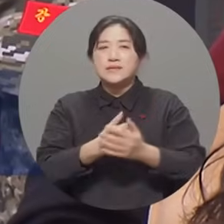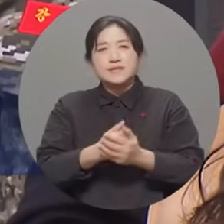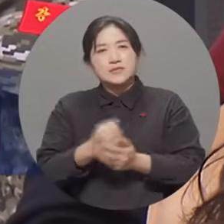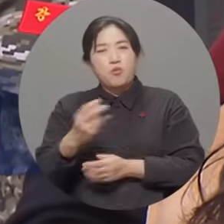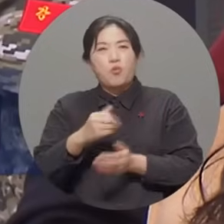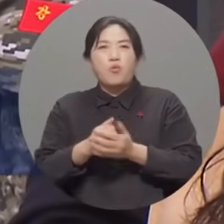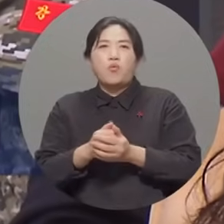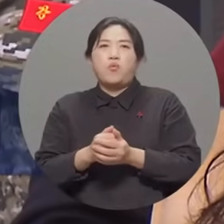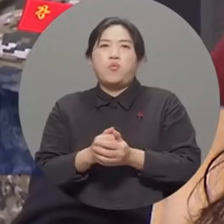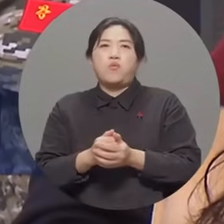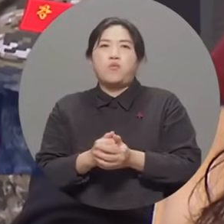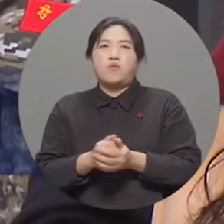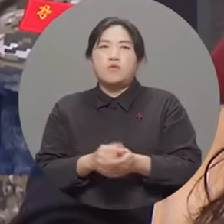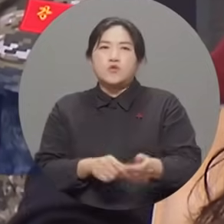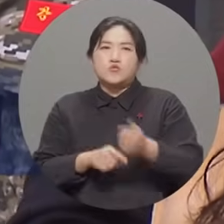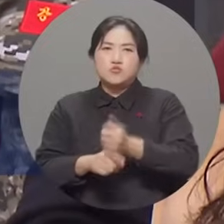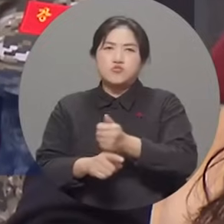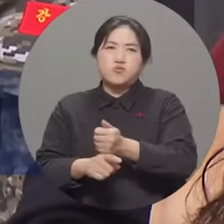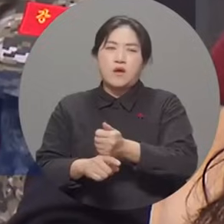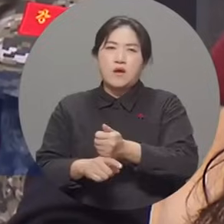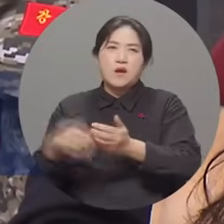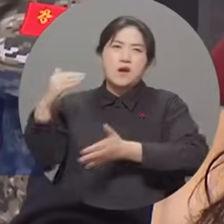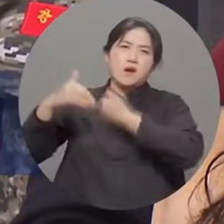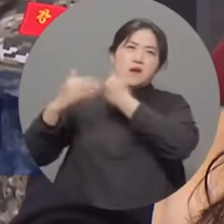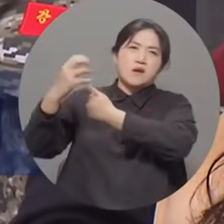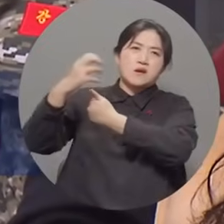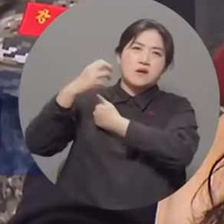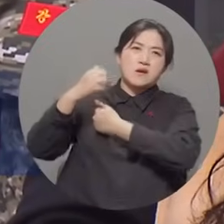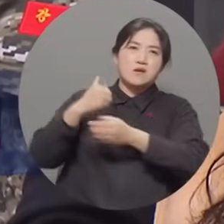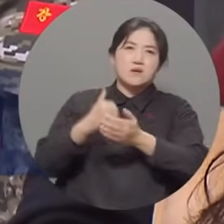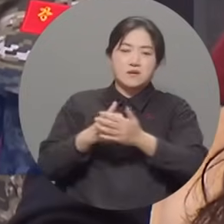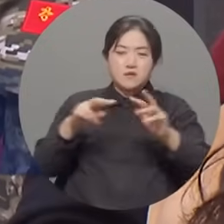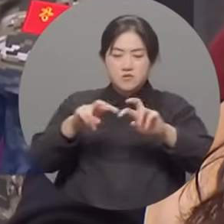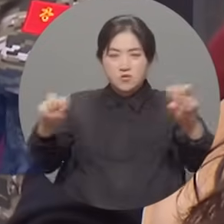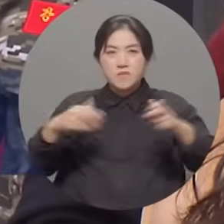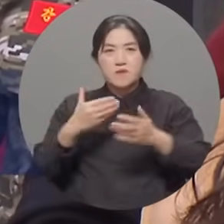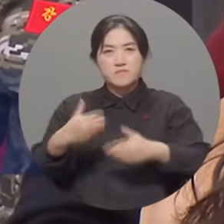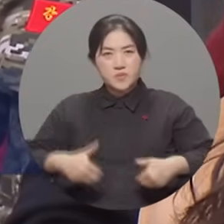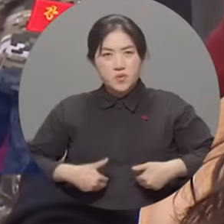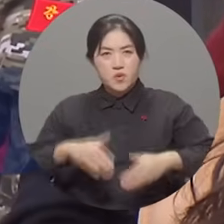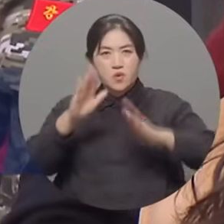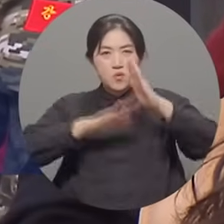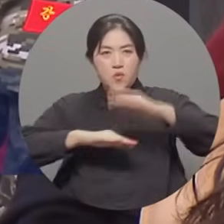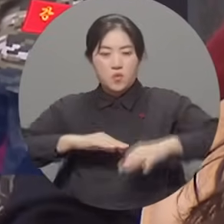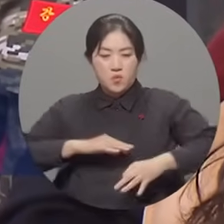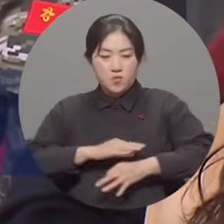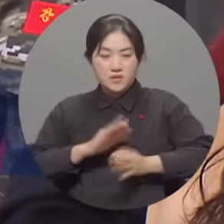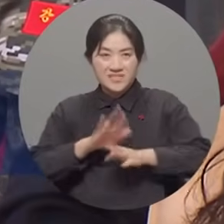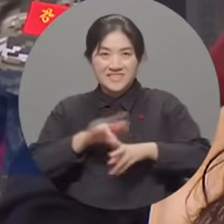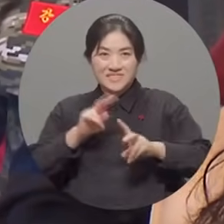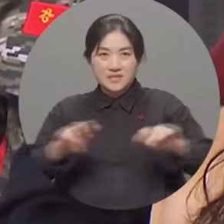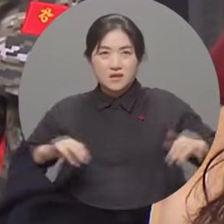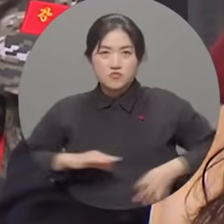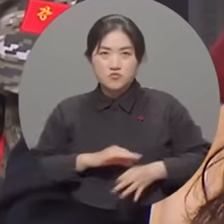또한 수사 외압을 규명하는 공수처의 수사 역시 더디기만